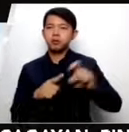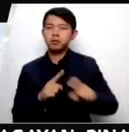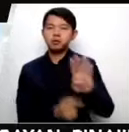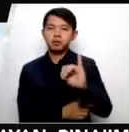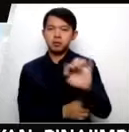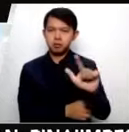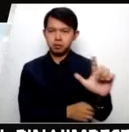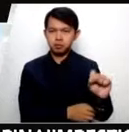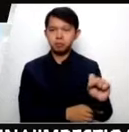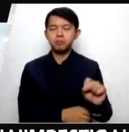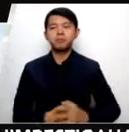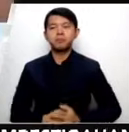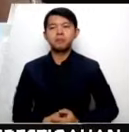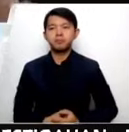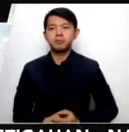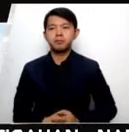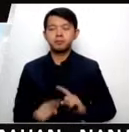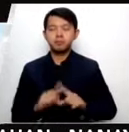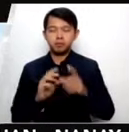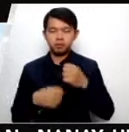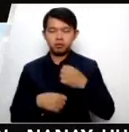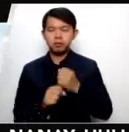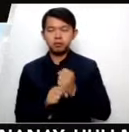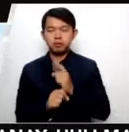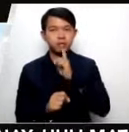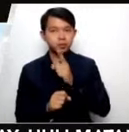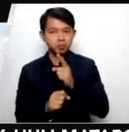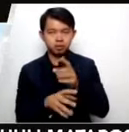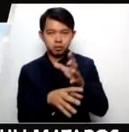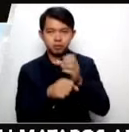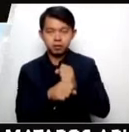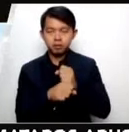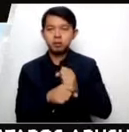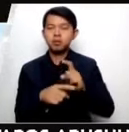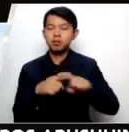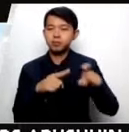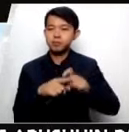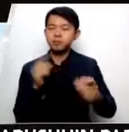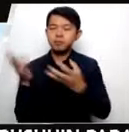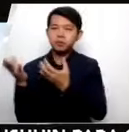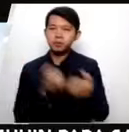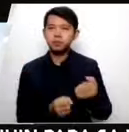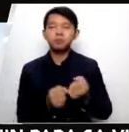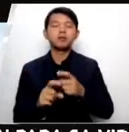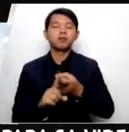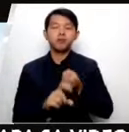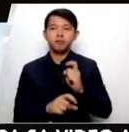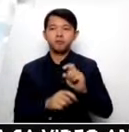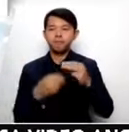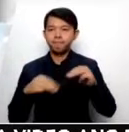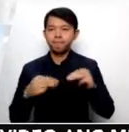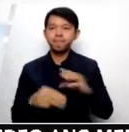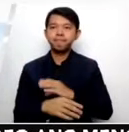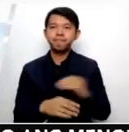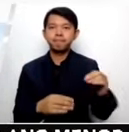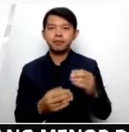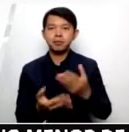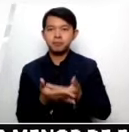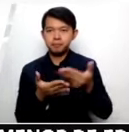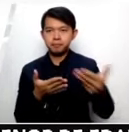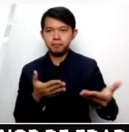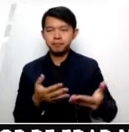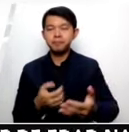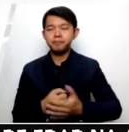supply from the market at the lowest price and to refrain from buying pagas ang presyo na si Pangulong